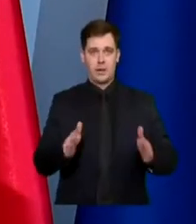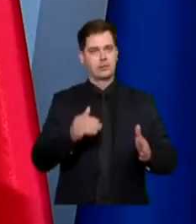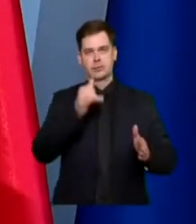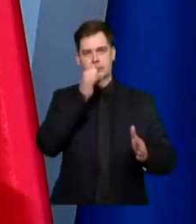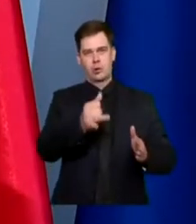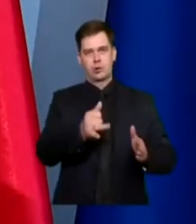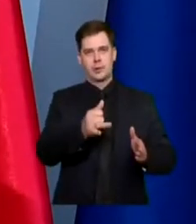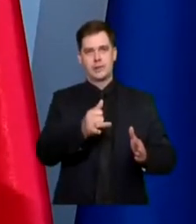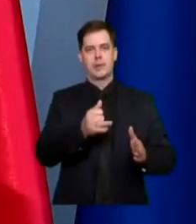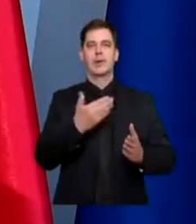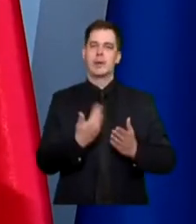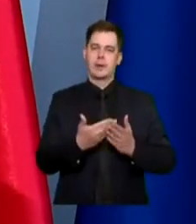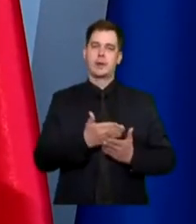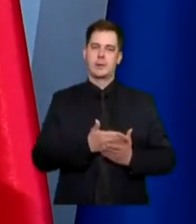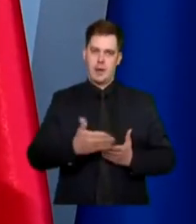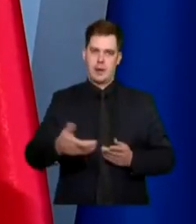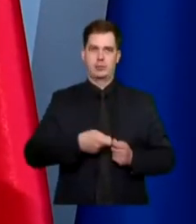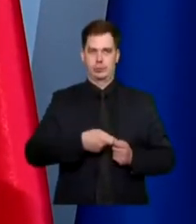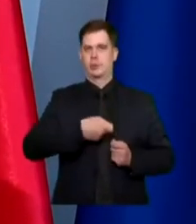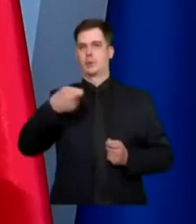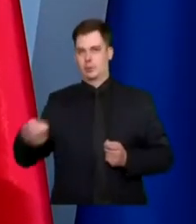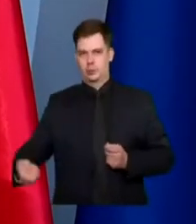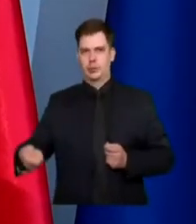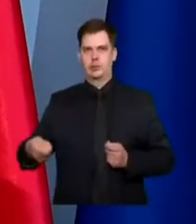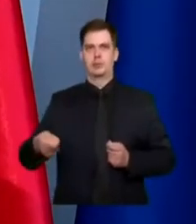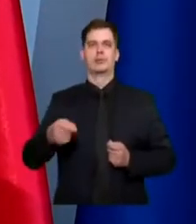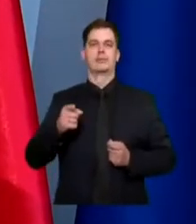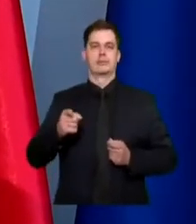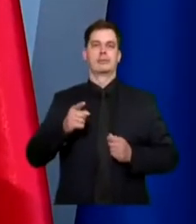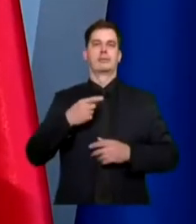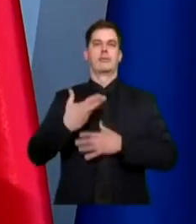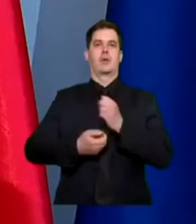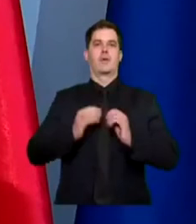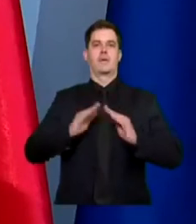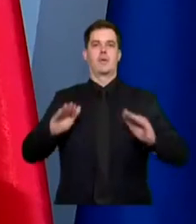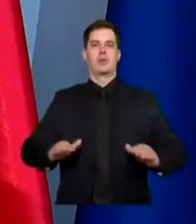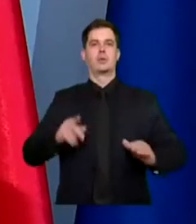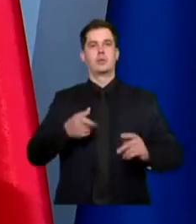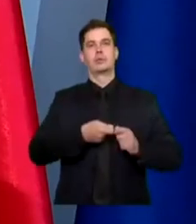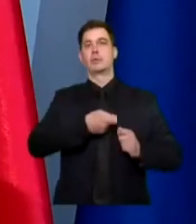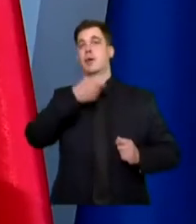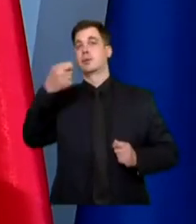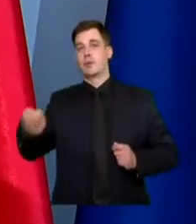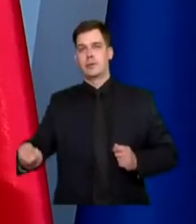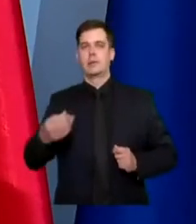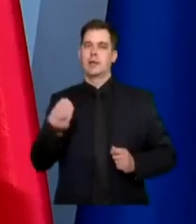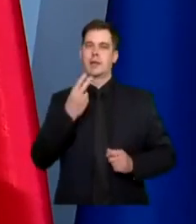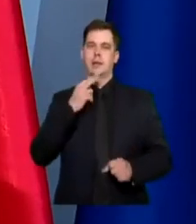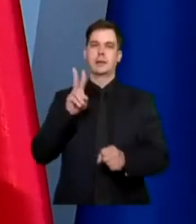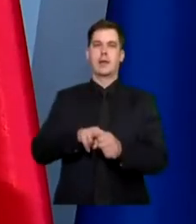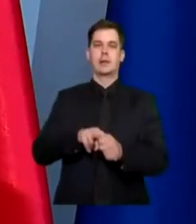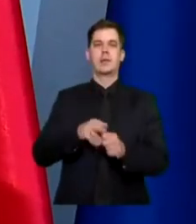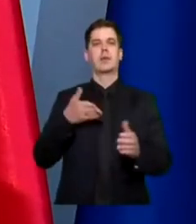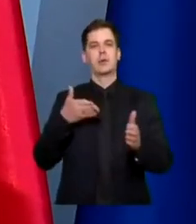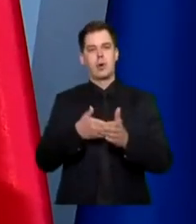o dalszym ograniczeniu działalności tych placówek i to ograniczenie tym razem przesuwamy na znacznie dłuższy termin, bo